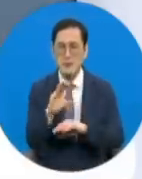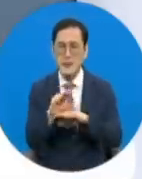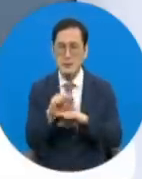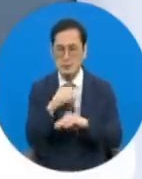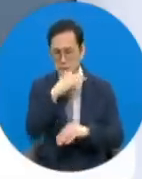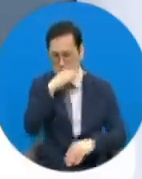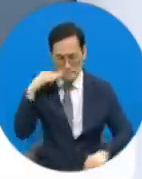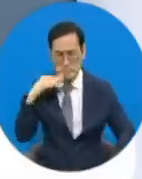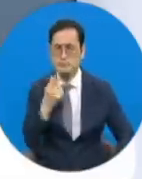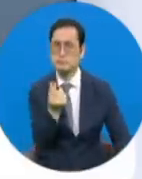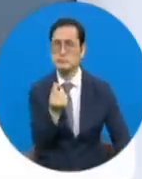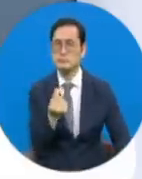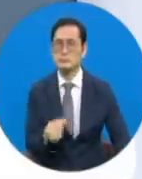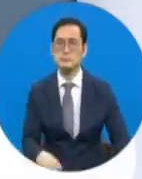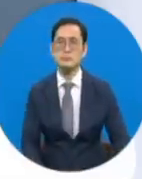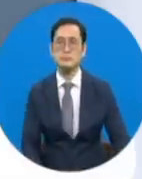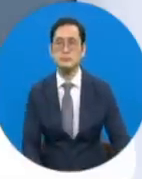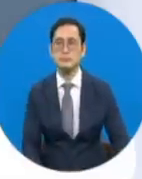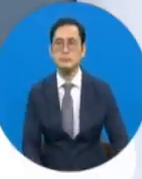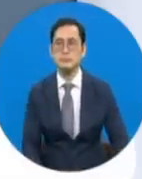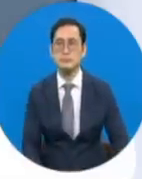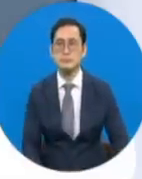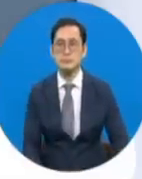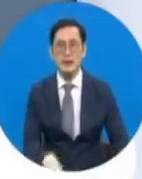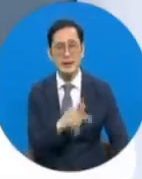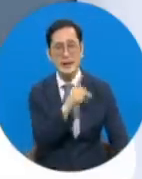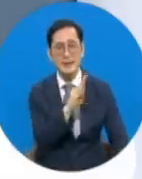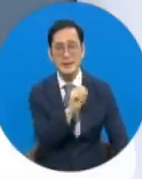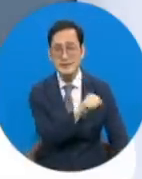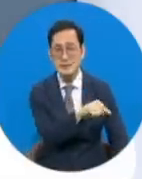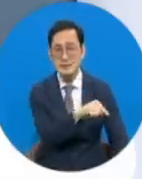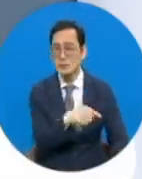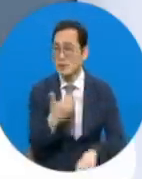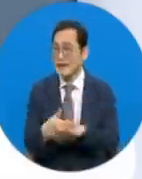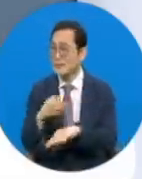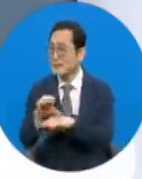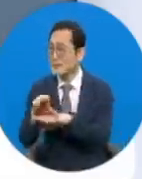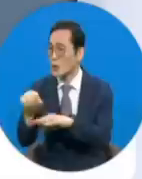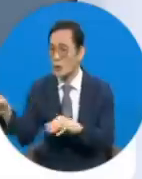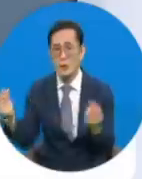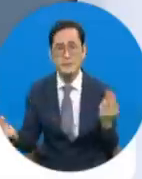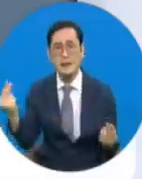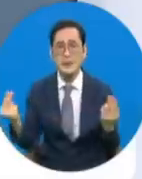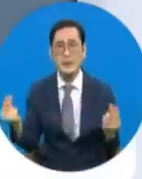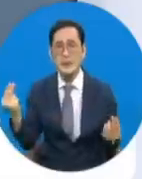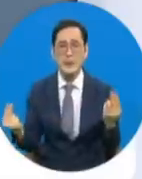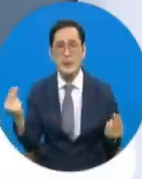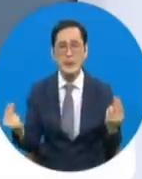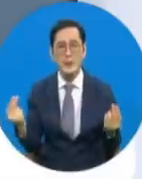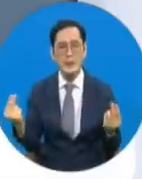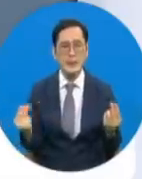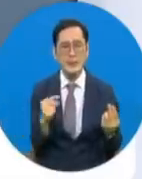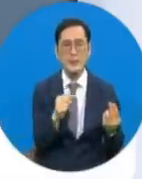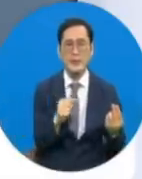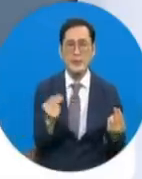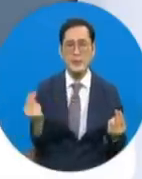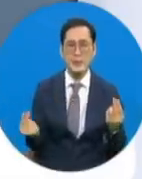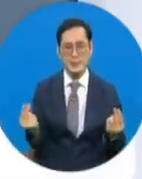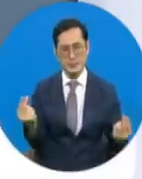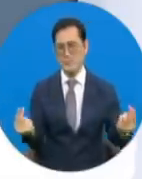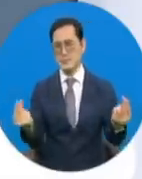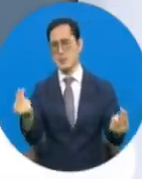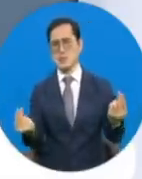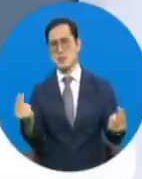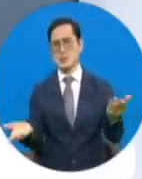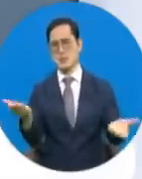그리고 보시는 분들 입장에서 바라봤을 때 이게 KBS 방송과 기타 여타 채널들의 큰 차이점이 무엇일까에 대한 고민들까지 하게 되는 시점으로